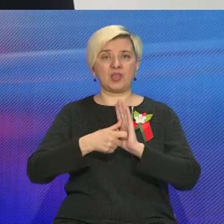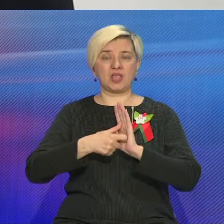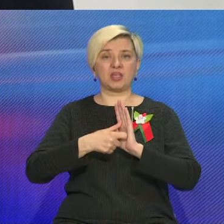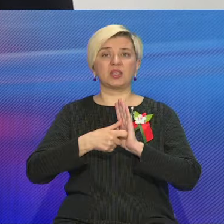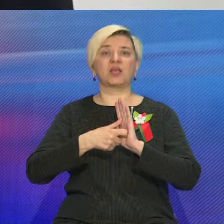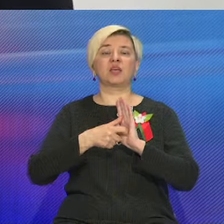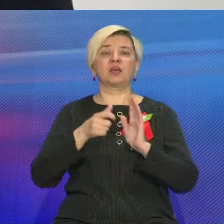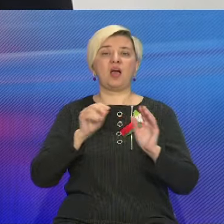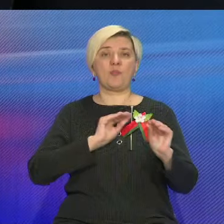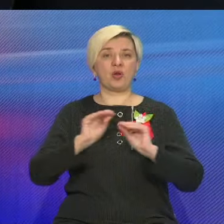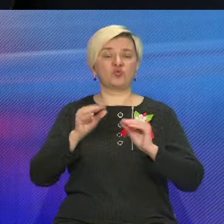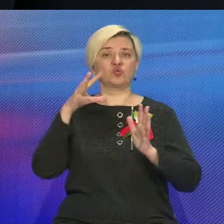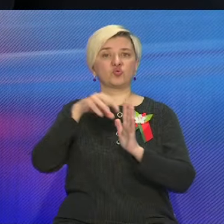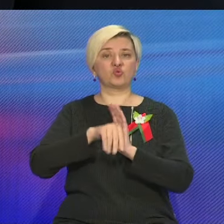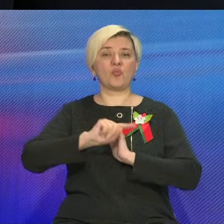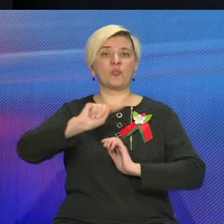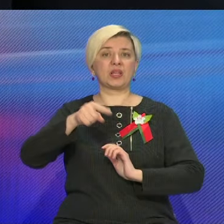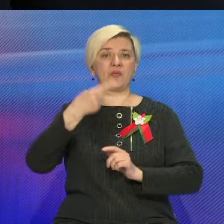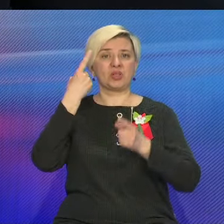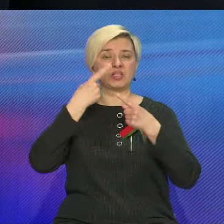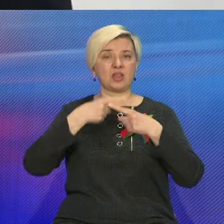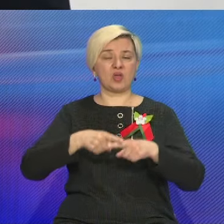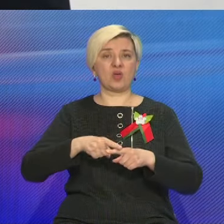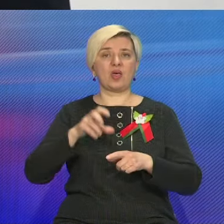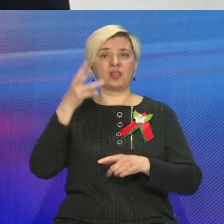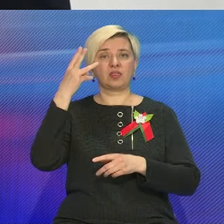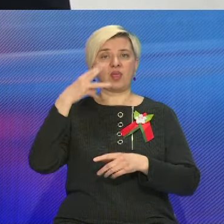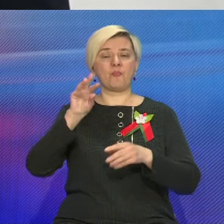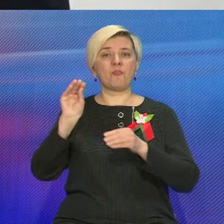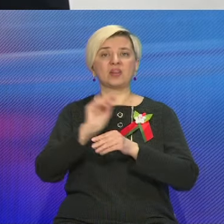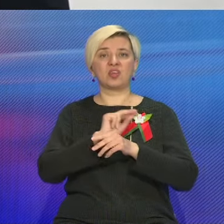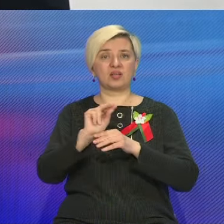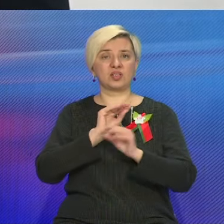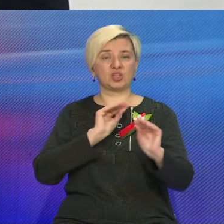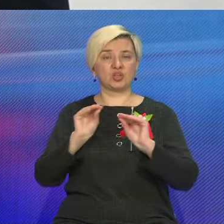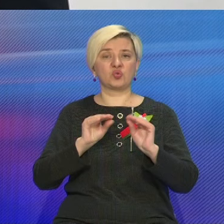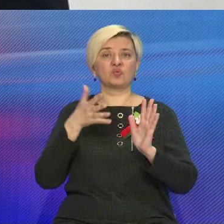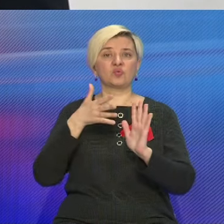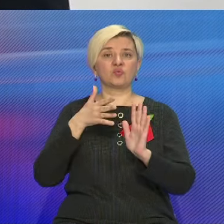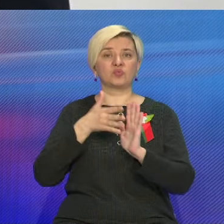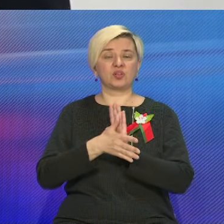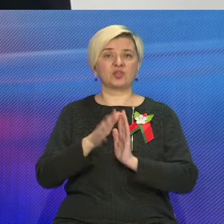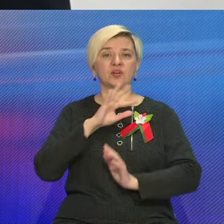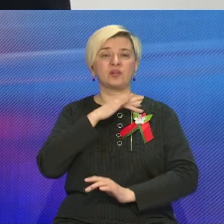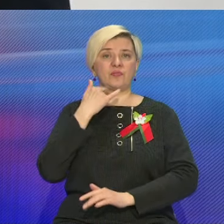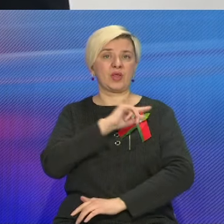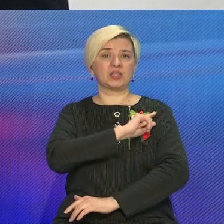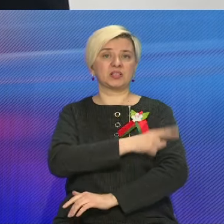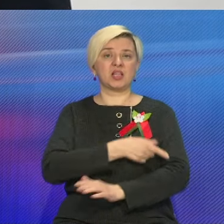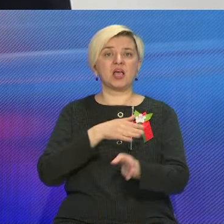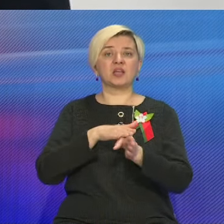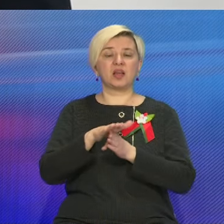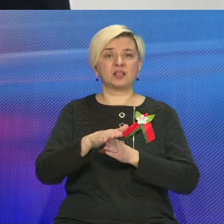оборудованы с учетом предъявляемых технологий. На модернизацию ушло немало сил. Реализация проекта стала возможна благодаря